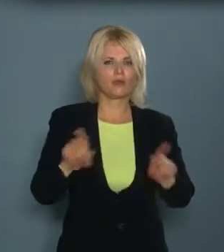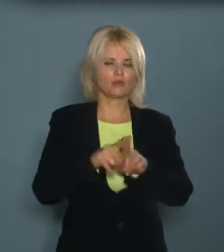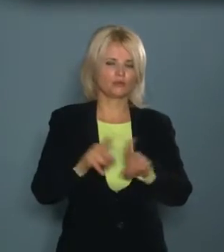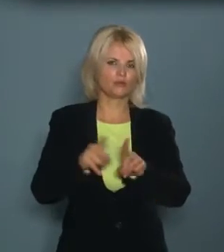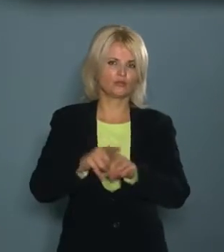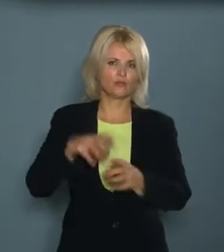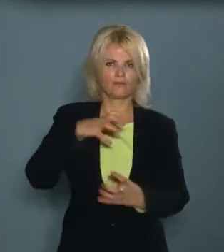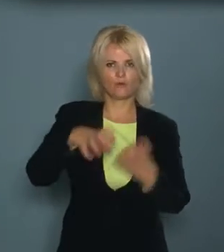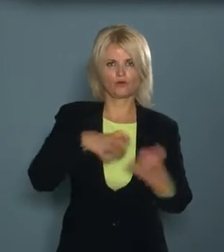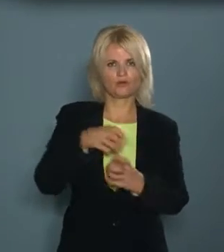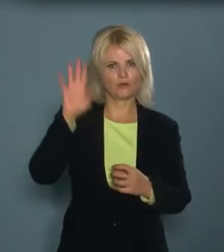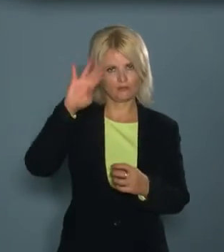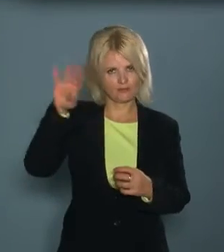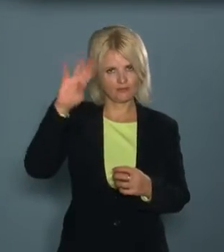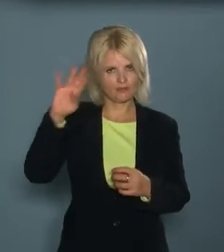a forradalom eszméivel.